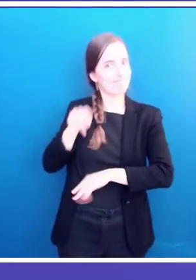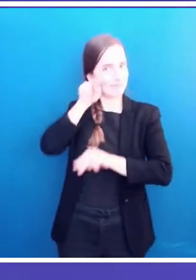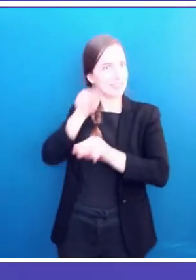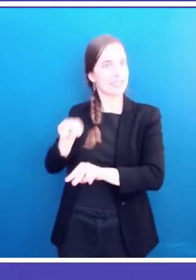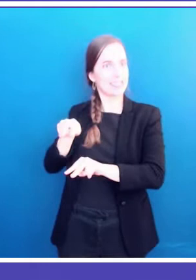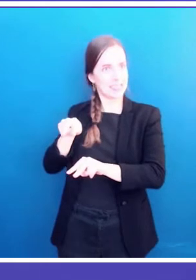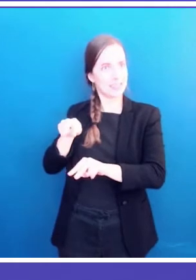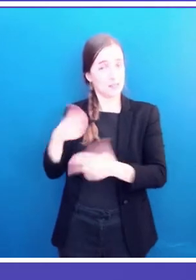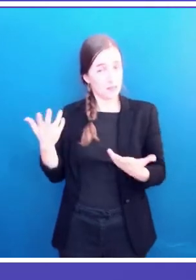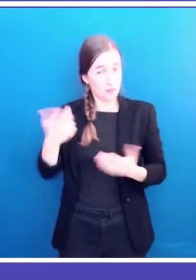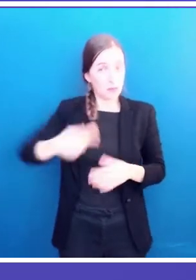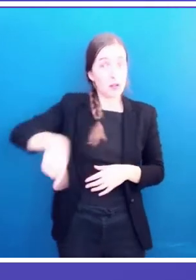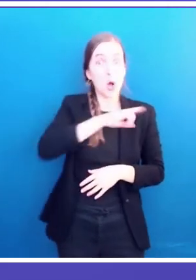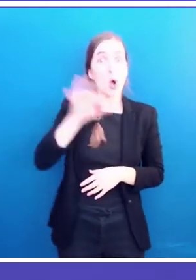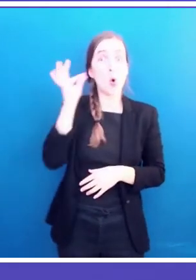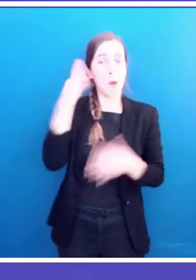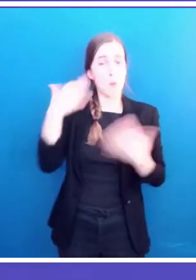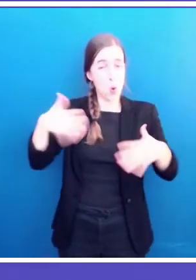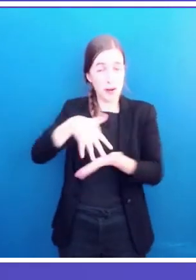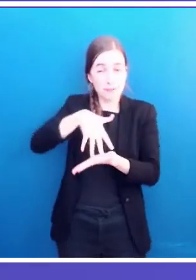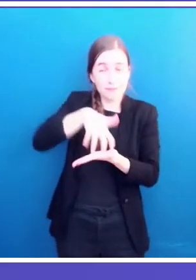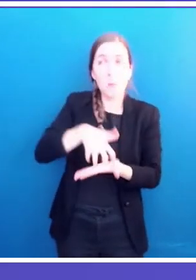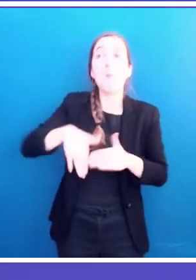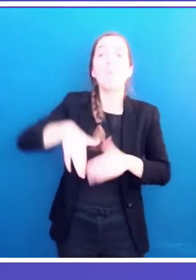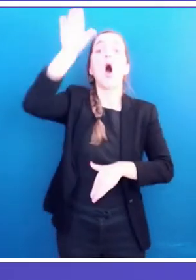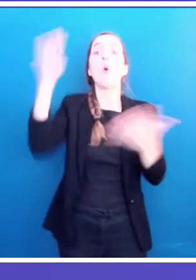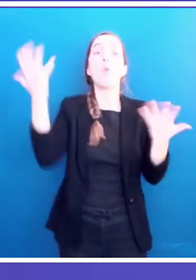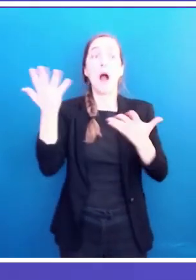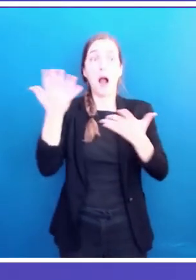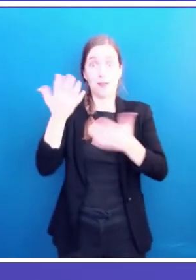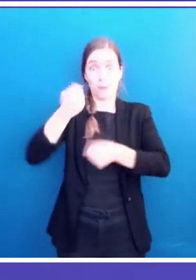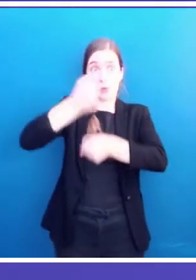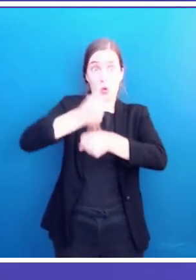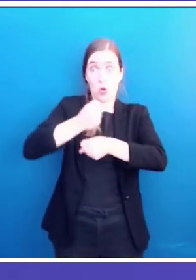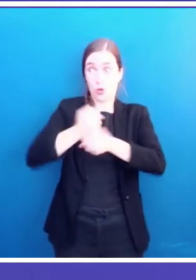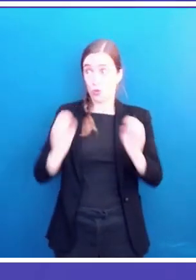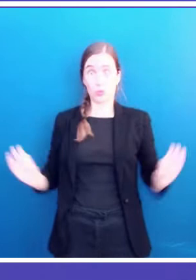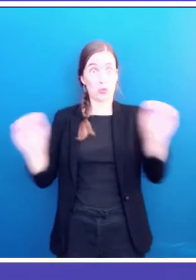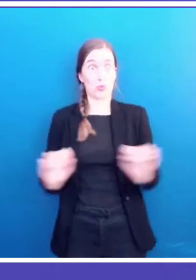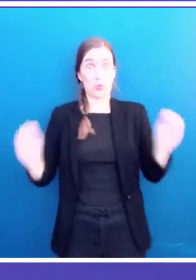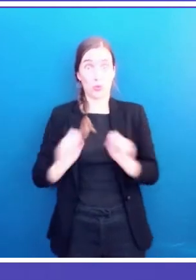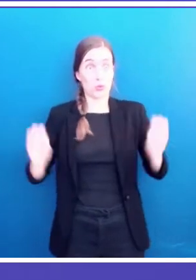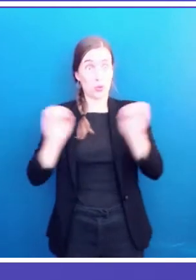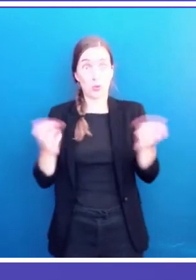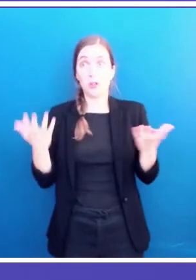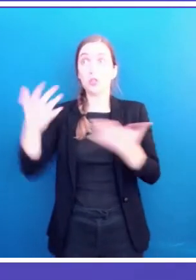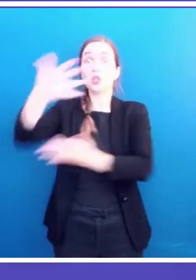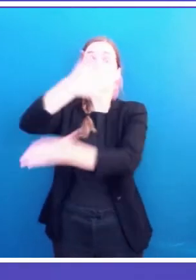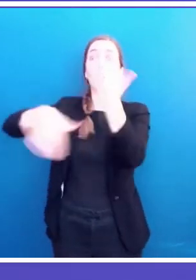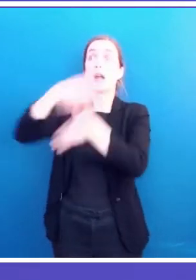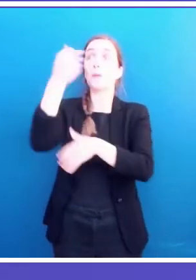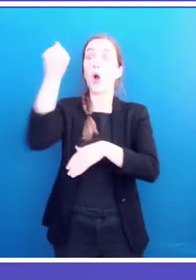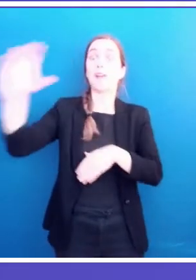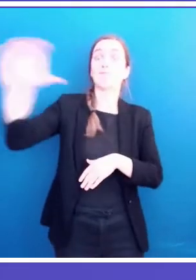حافظنا على المساعدة الاقتصادية المقدمة للنساء دون مدخول ودون عمل دوري